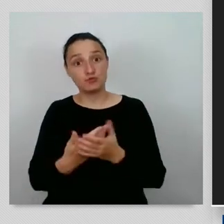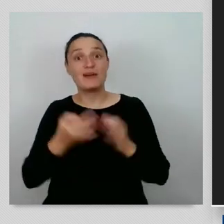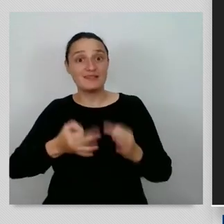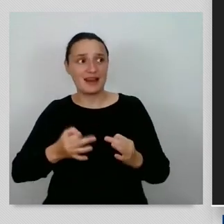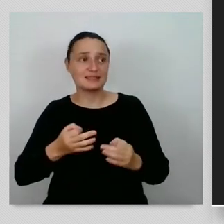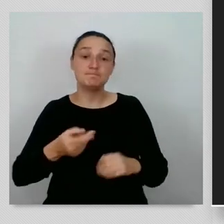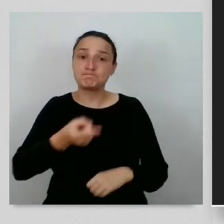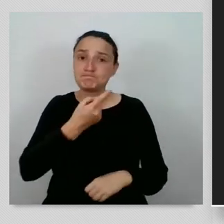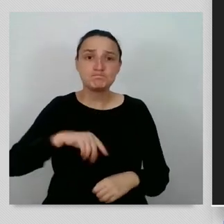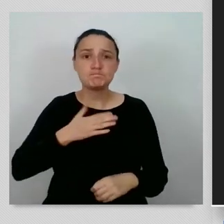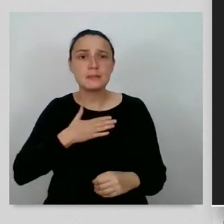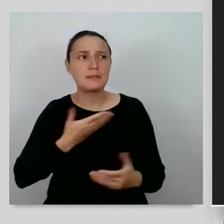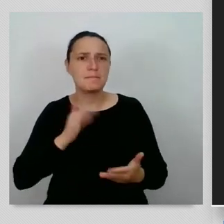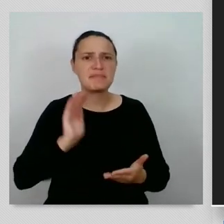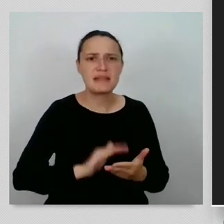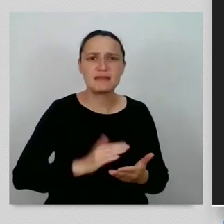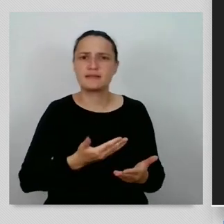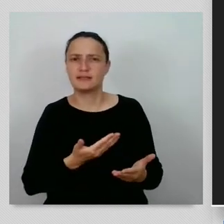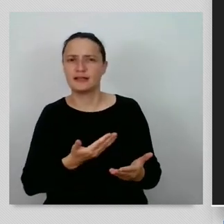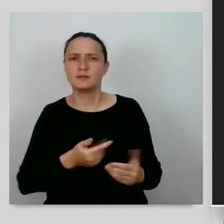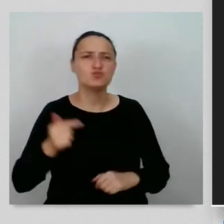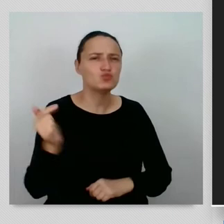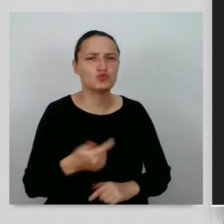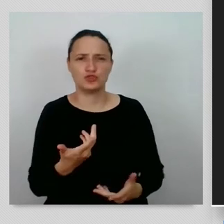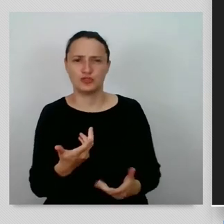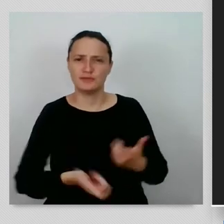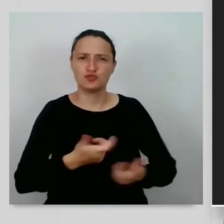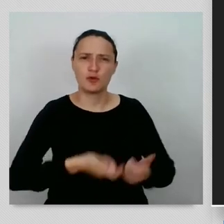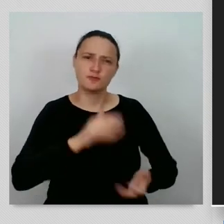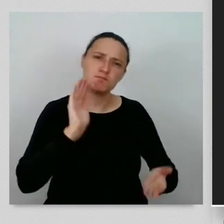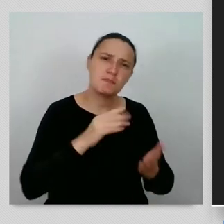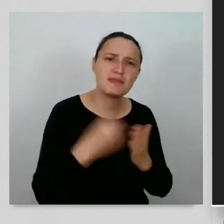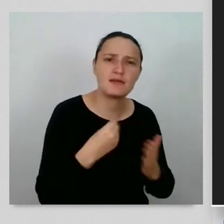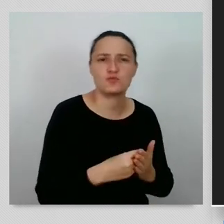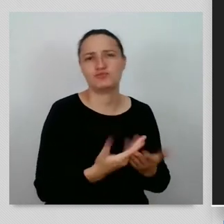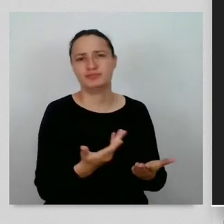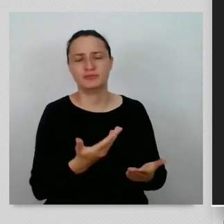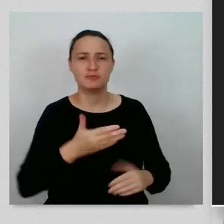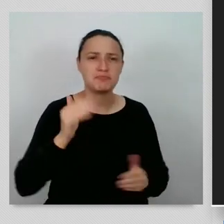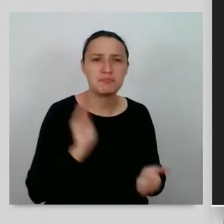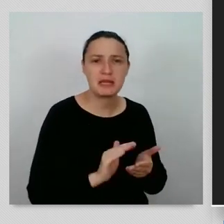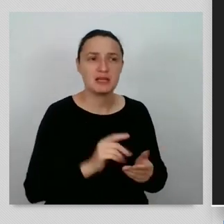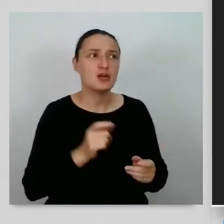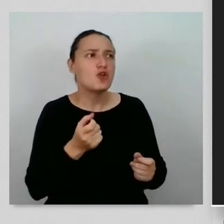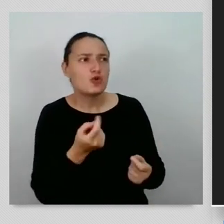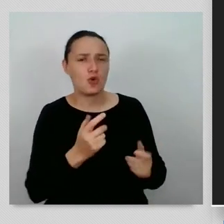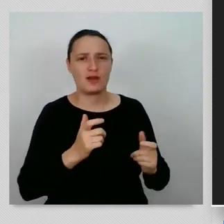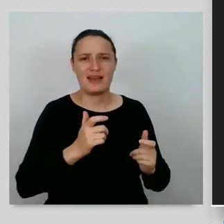mamy jednak taki element zastosować, prawda, w stosunku do samych siebie pewne samoograniczanie,